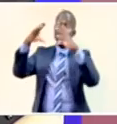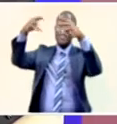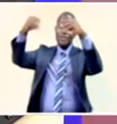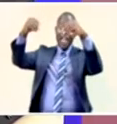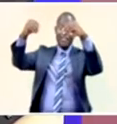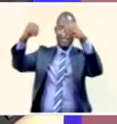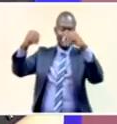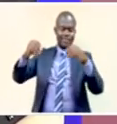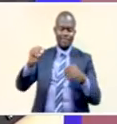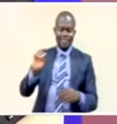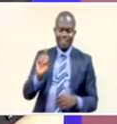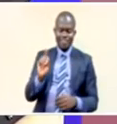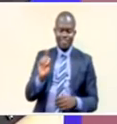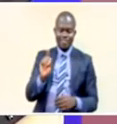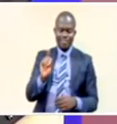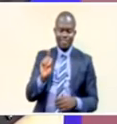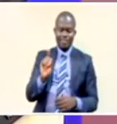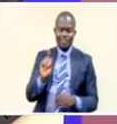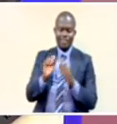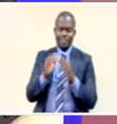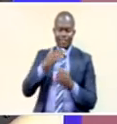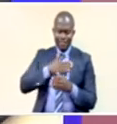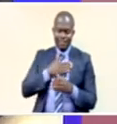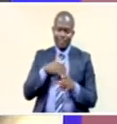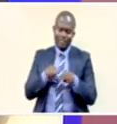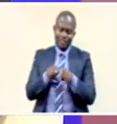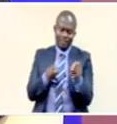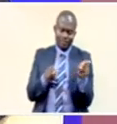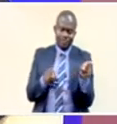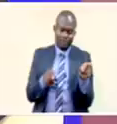ikintu cyaka ngo utere nyakatsi yanjye ngo nawe